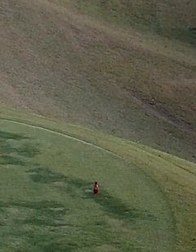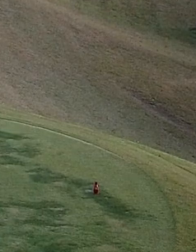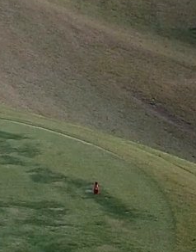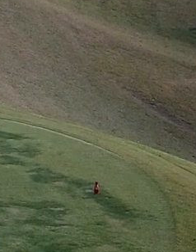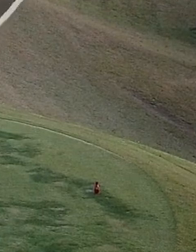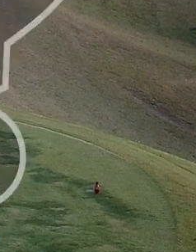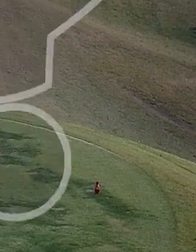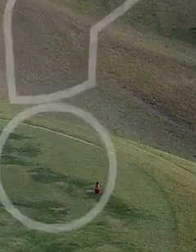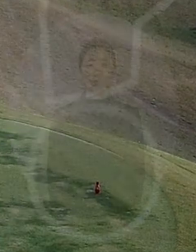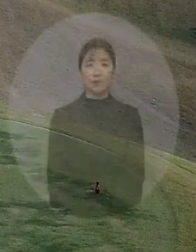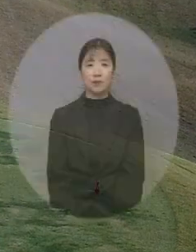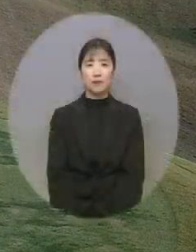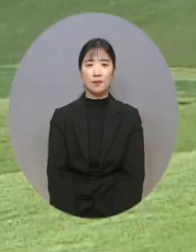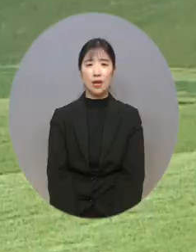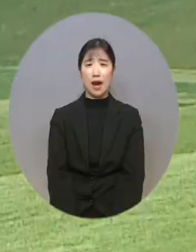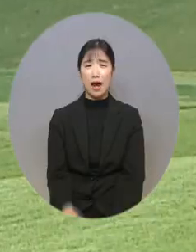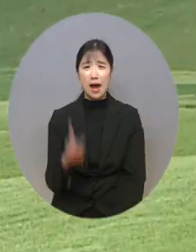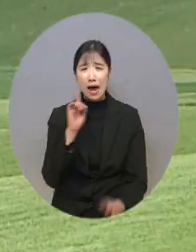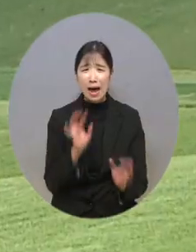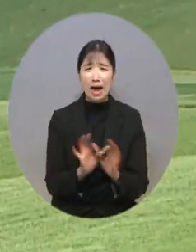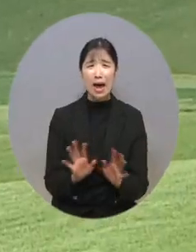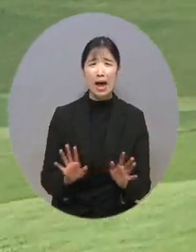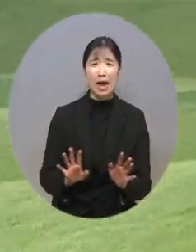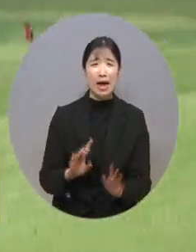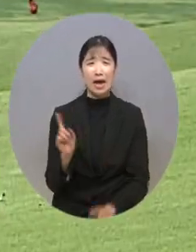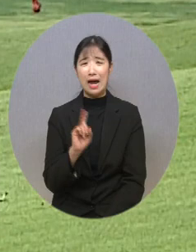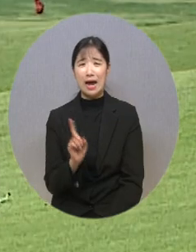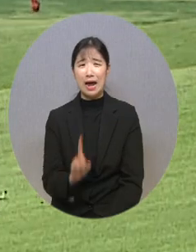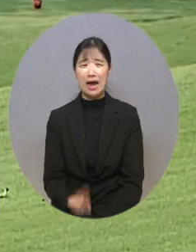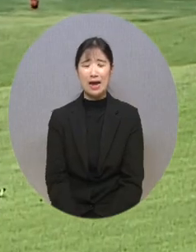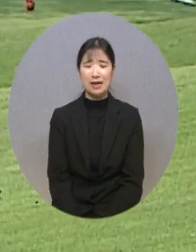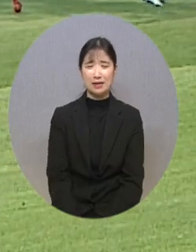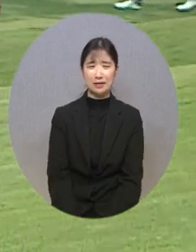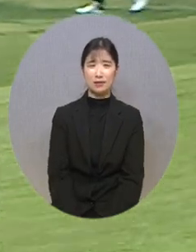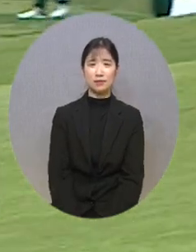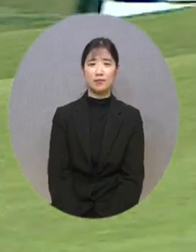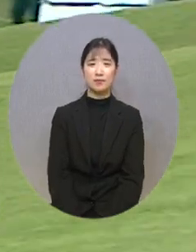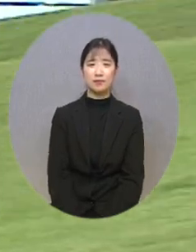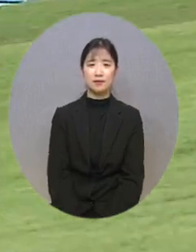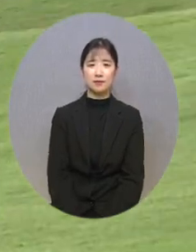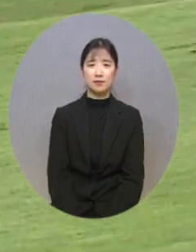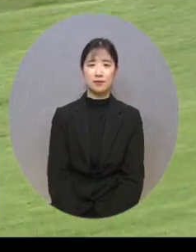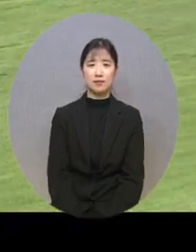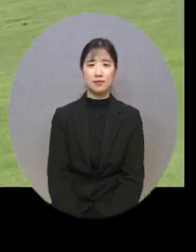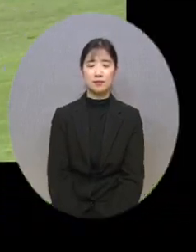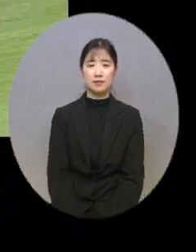어! 오마이갓! 오마이갓! 오마이갓!